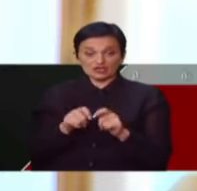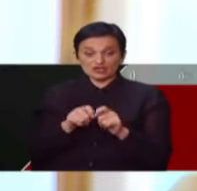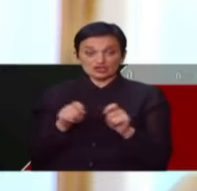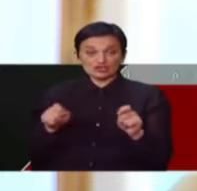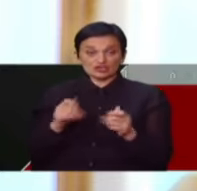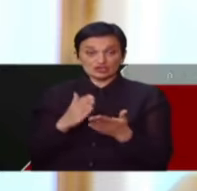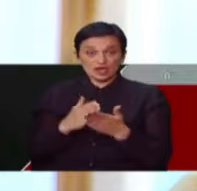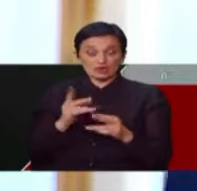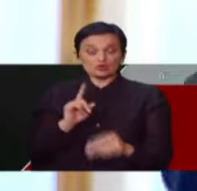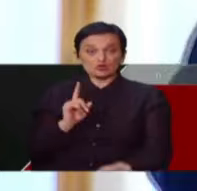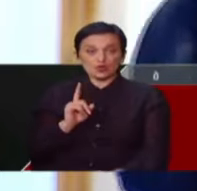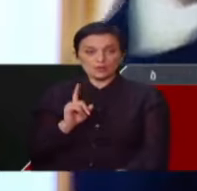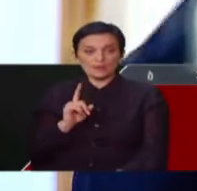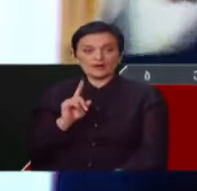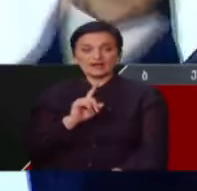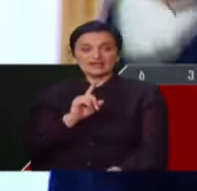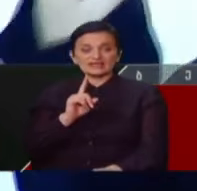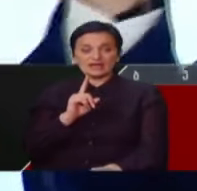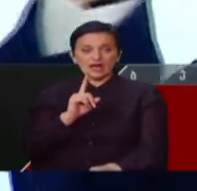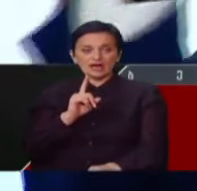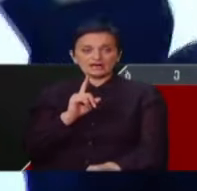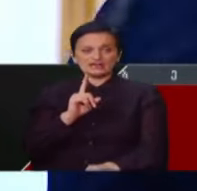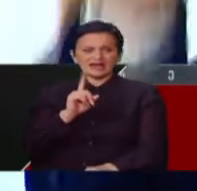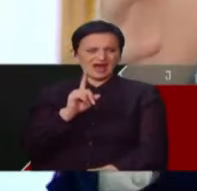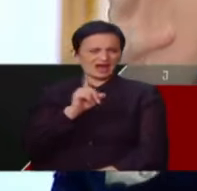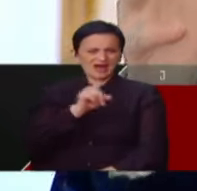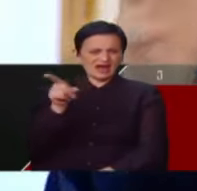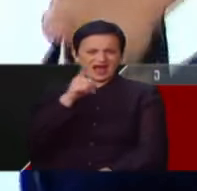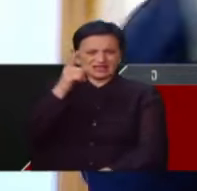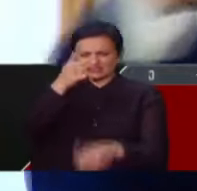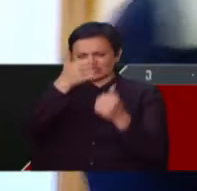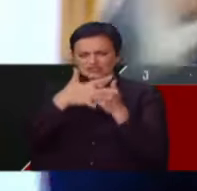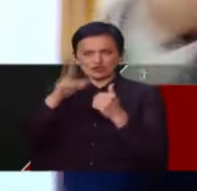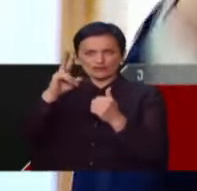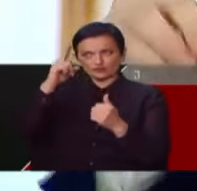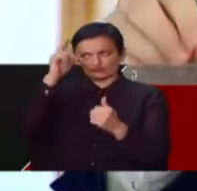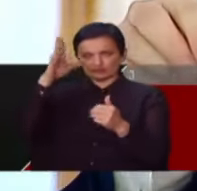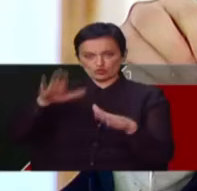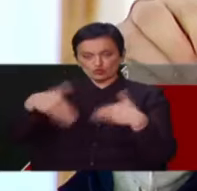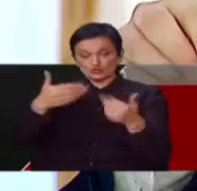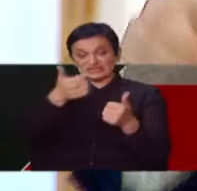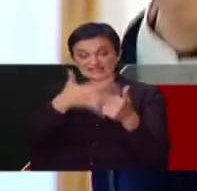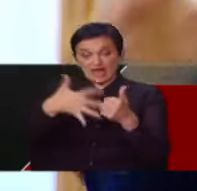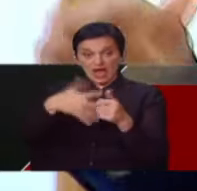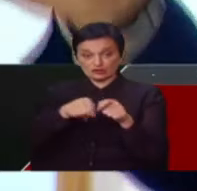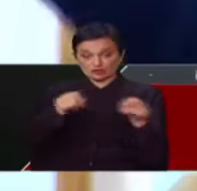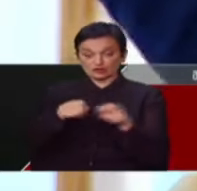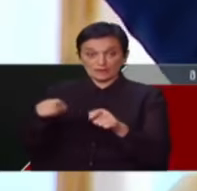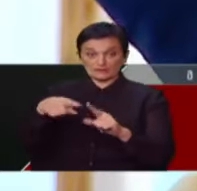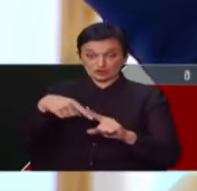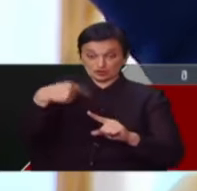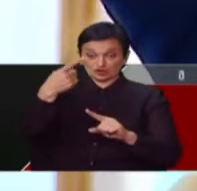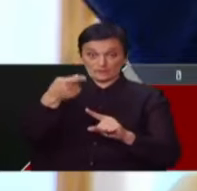ემისთვის, რომ რაღაც ცენტრებიო, რაღაც ვიღაც ჭკუათ ყოფილ მეტყობა ურჩია, რომ უნდა შეიქმნას ეს ცენტრები და შემდეგ